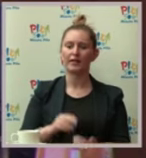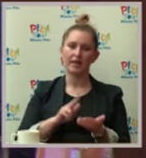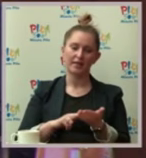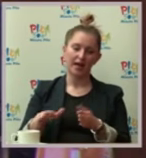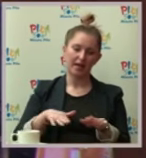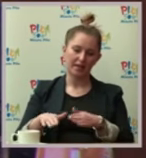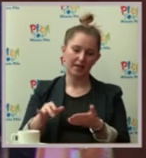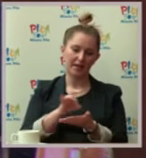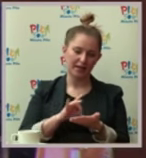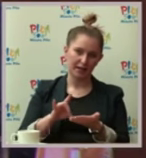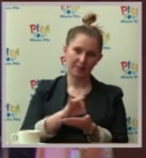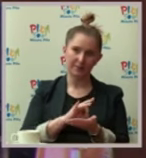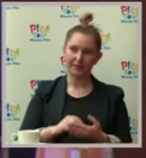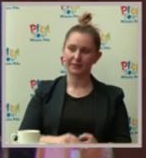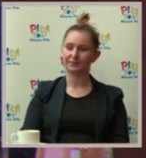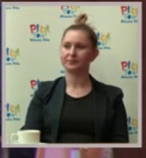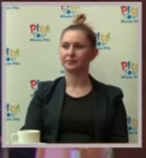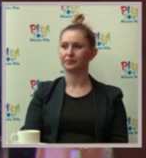Mimo wszystko